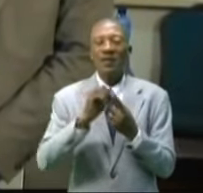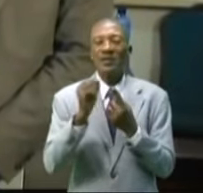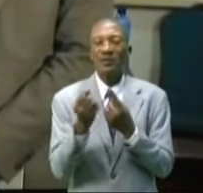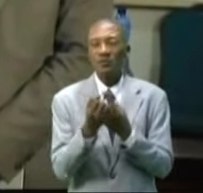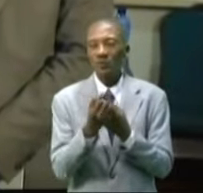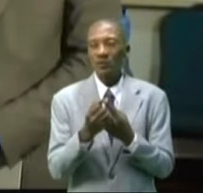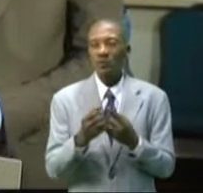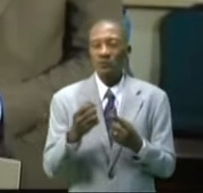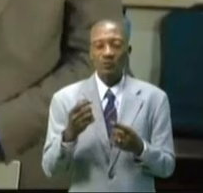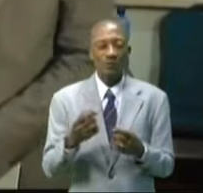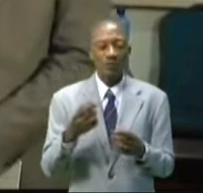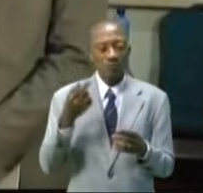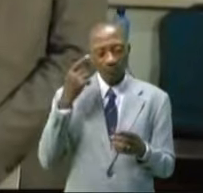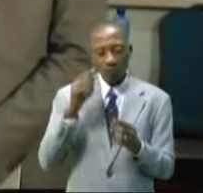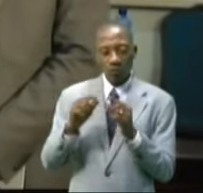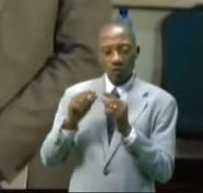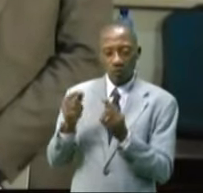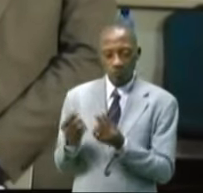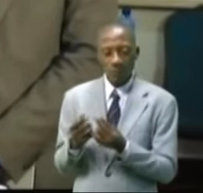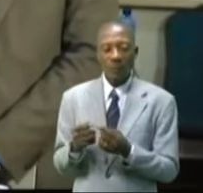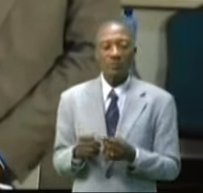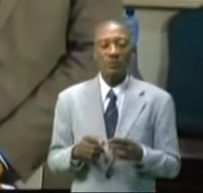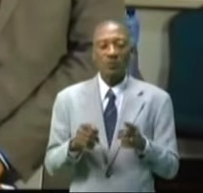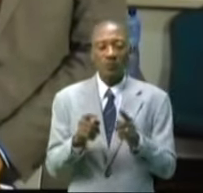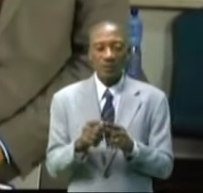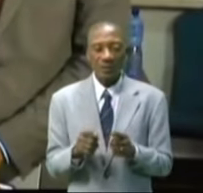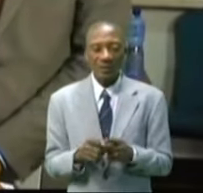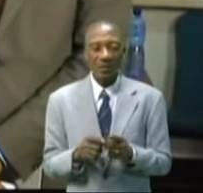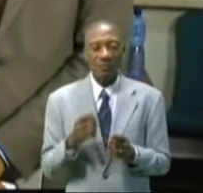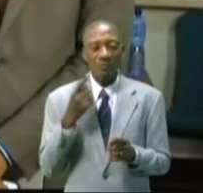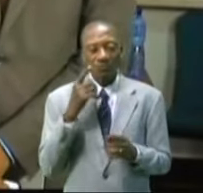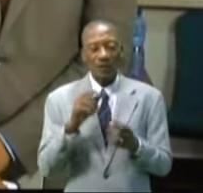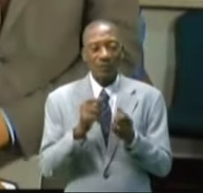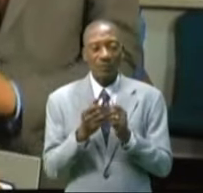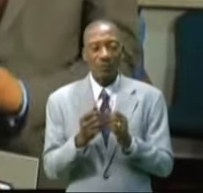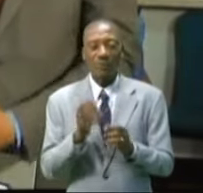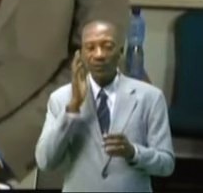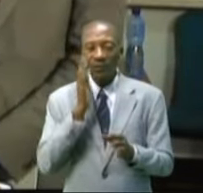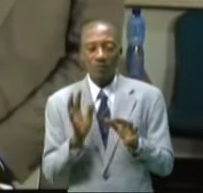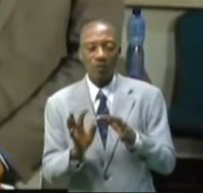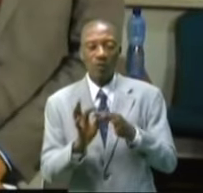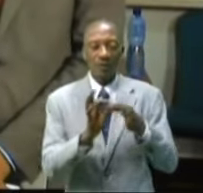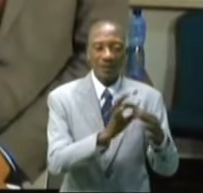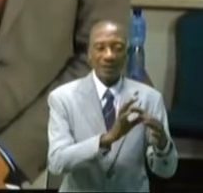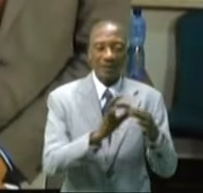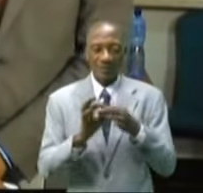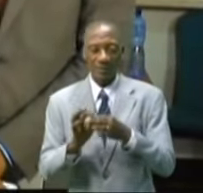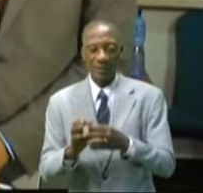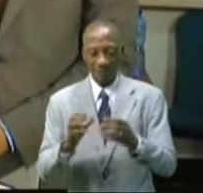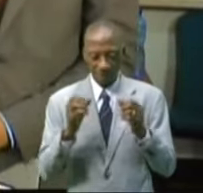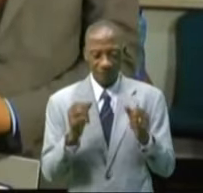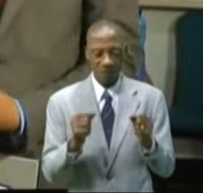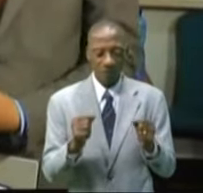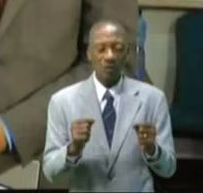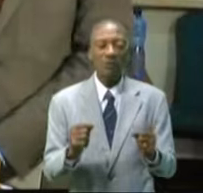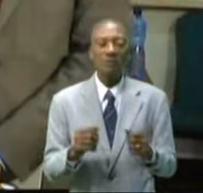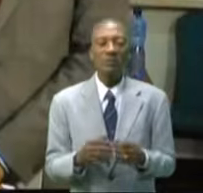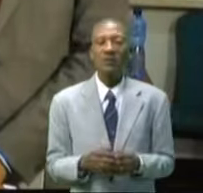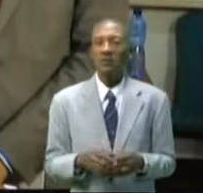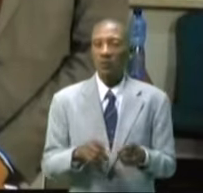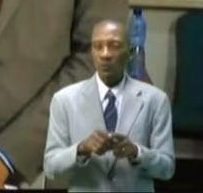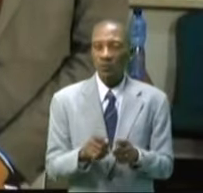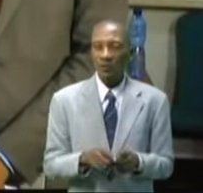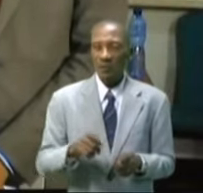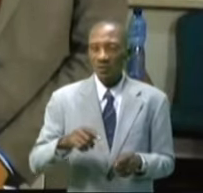instruments juridiques, notamment la loi relative à l'entrepreneuriat start-up. Nous avons la loi sur les tribunaux de commerce, ainsi que d'autres lois,